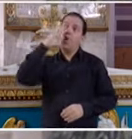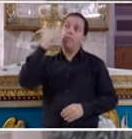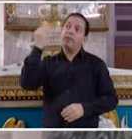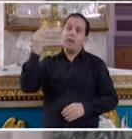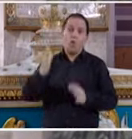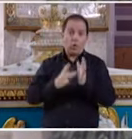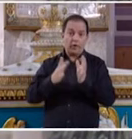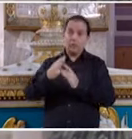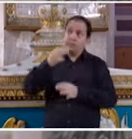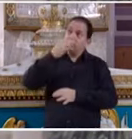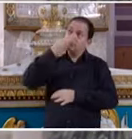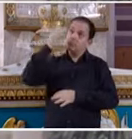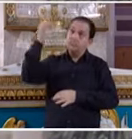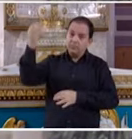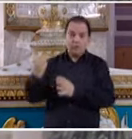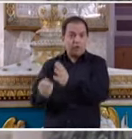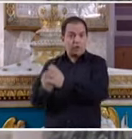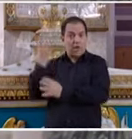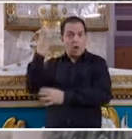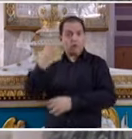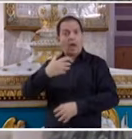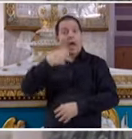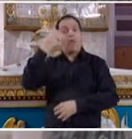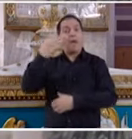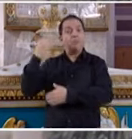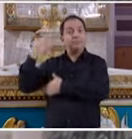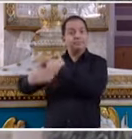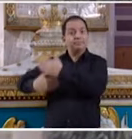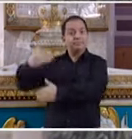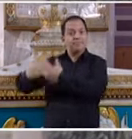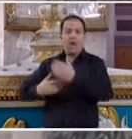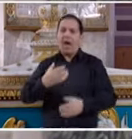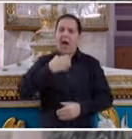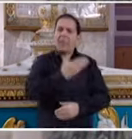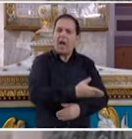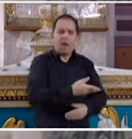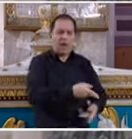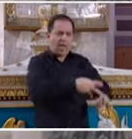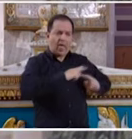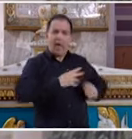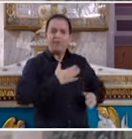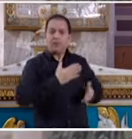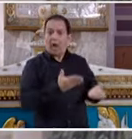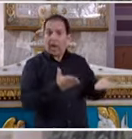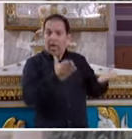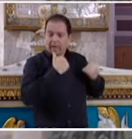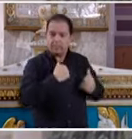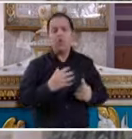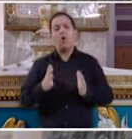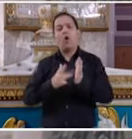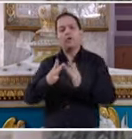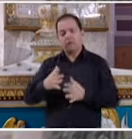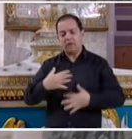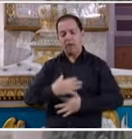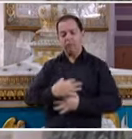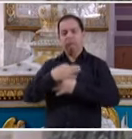Χριστός, ο νέος Αδάμ ανήρεσε την αχαριστία του αδαμιαίου γένους. Ήρθε λοιπόν ο Χριστός